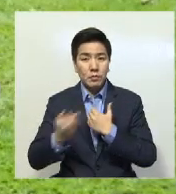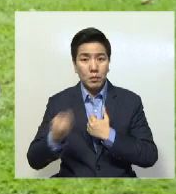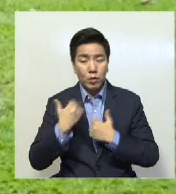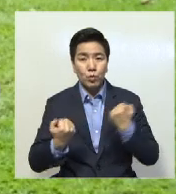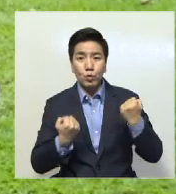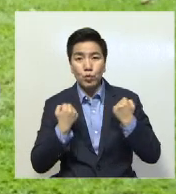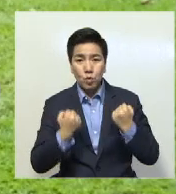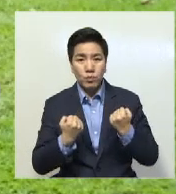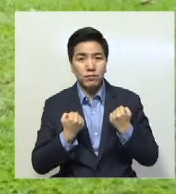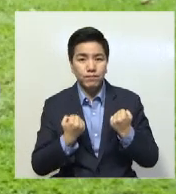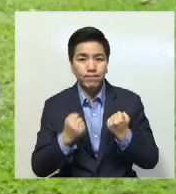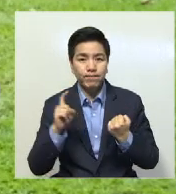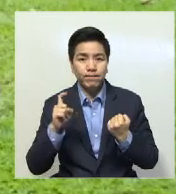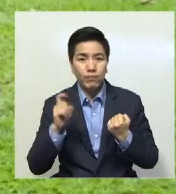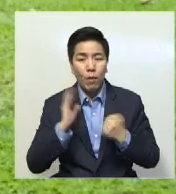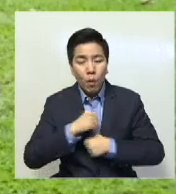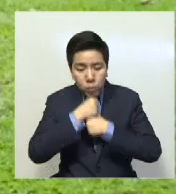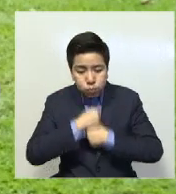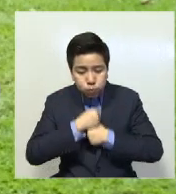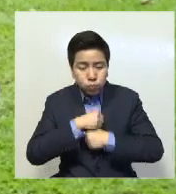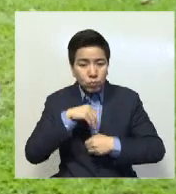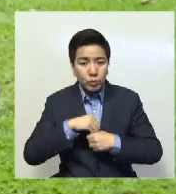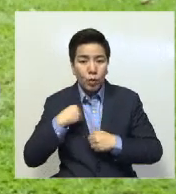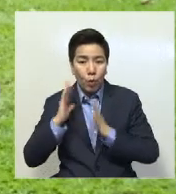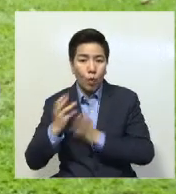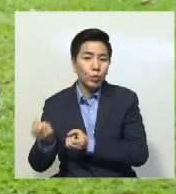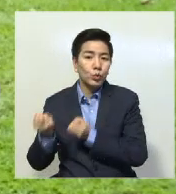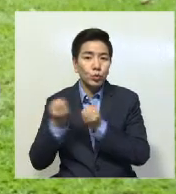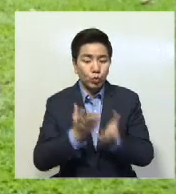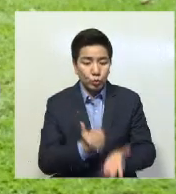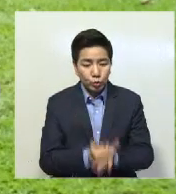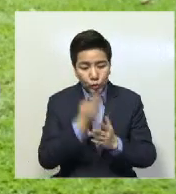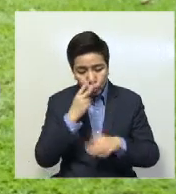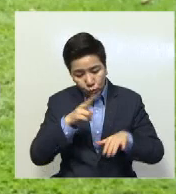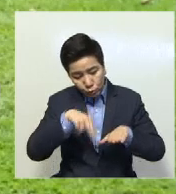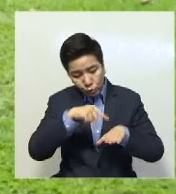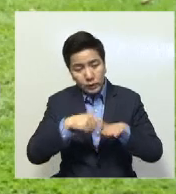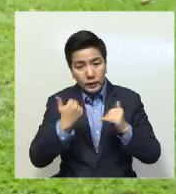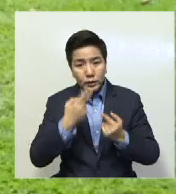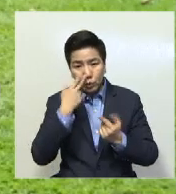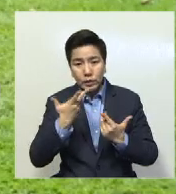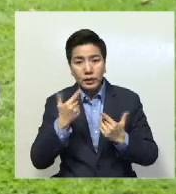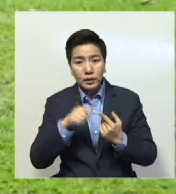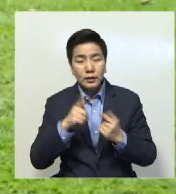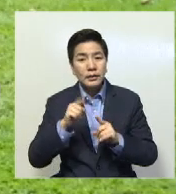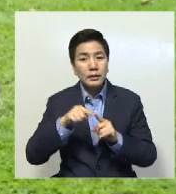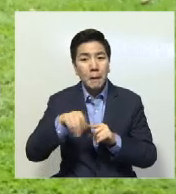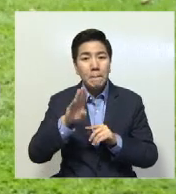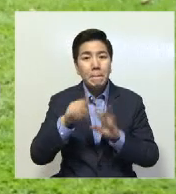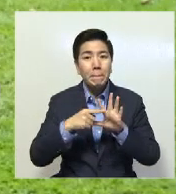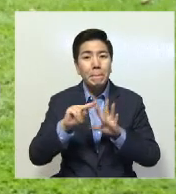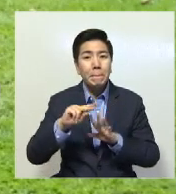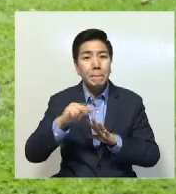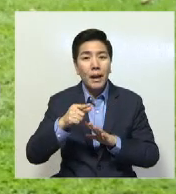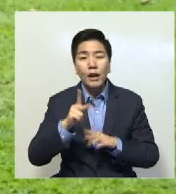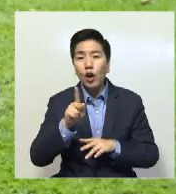ามารถเอาขยับออกได้มีแต่คนแก่อยู่แล้วก็ส่งเจ้าที่หน่วยพิทักษ์อุทยานชาติเข้าไปช่วยเหลือส่วนในผงลึกบางกอยนะครับซึ่งเป็นหมู่บ้